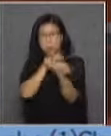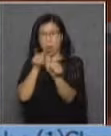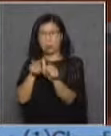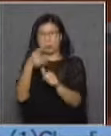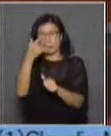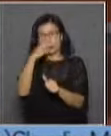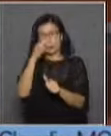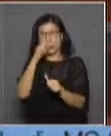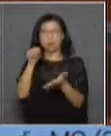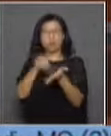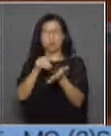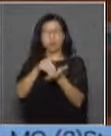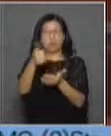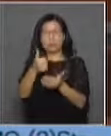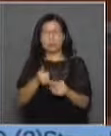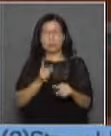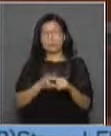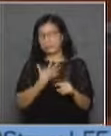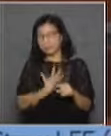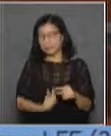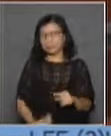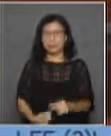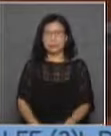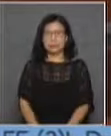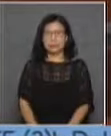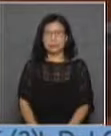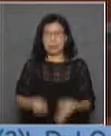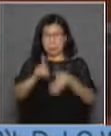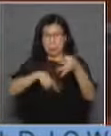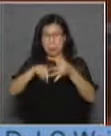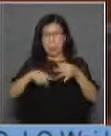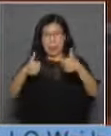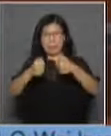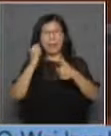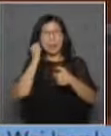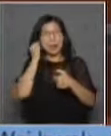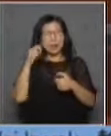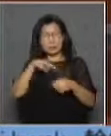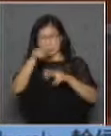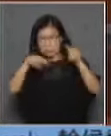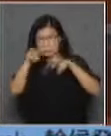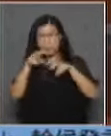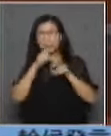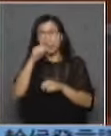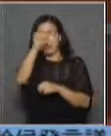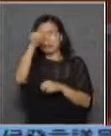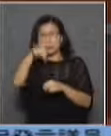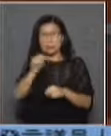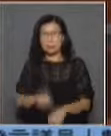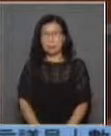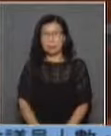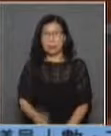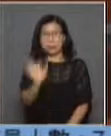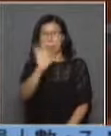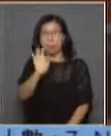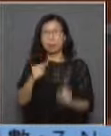程碑。咁但係好失望地，喺打得嘅司長領導之下去調查， 竟然呢啲問題冇人要